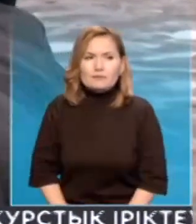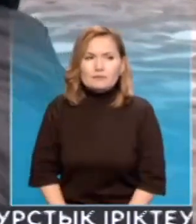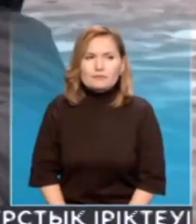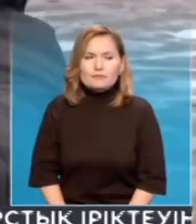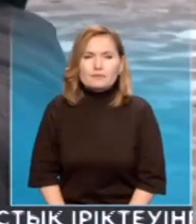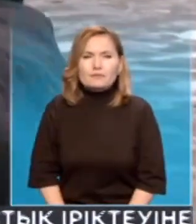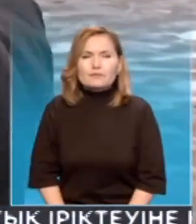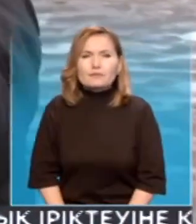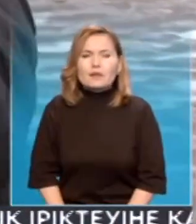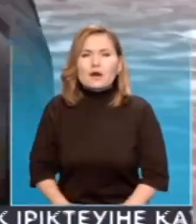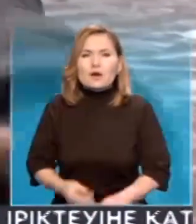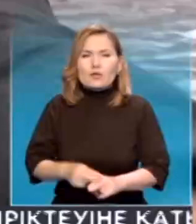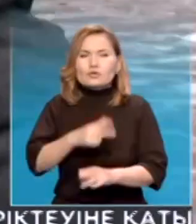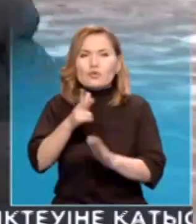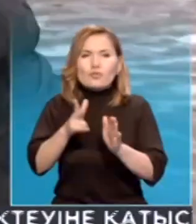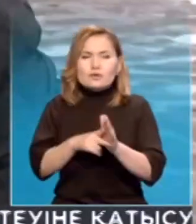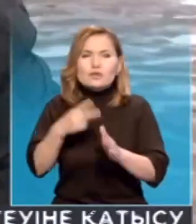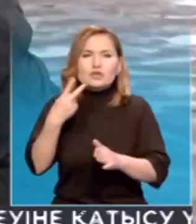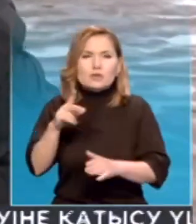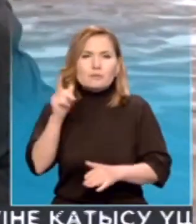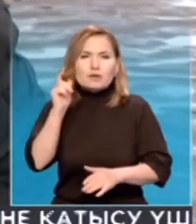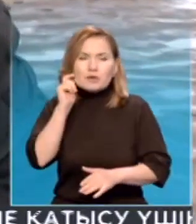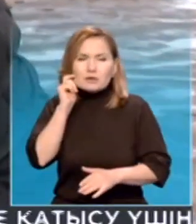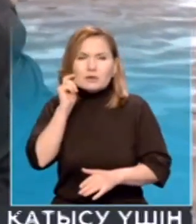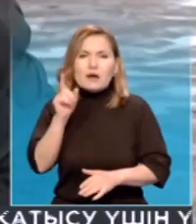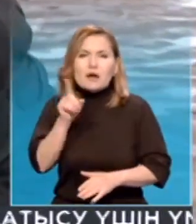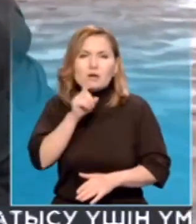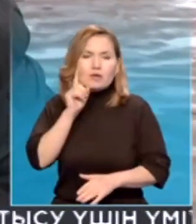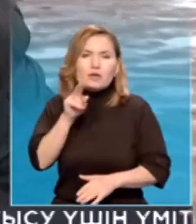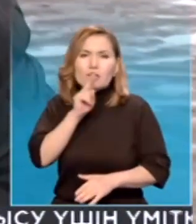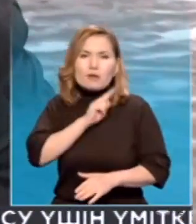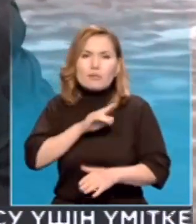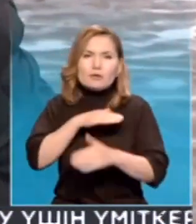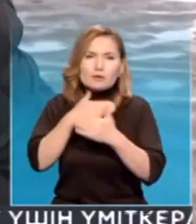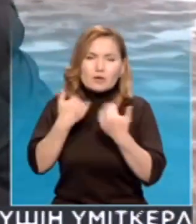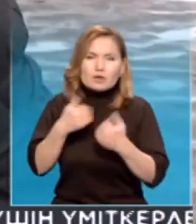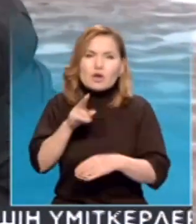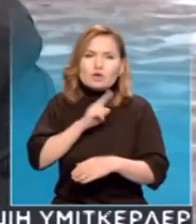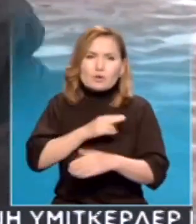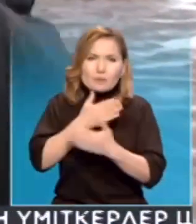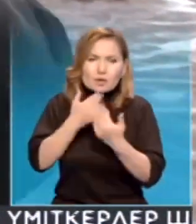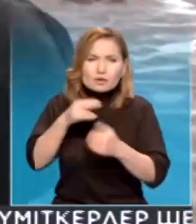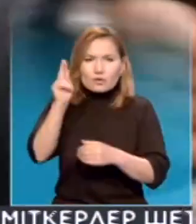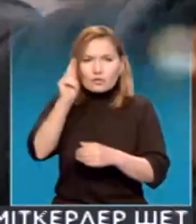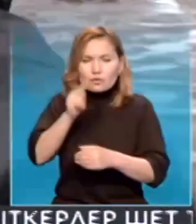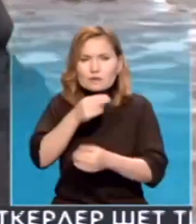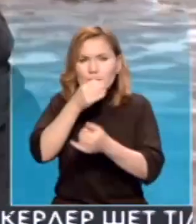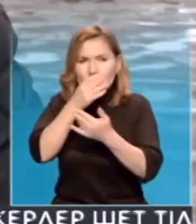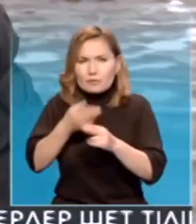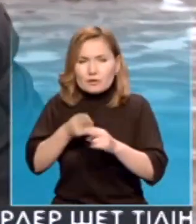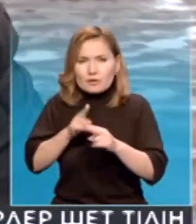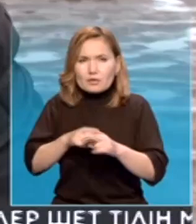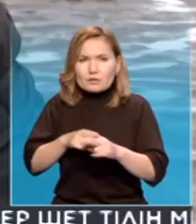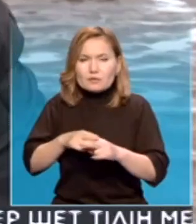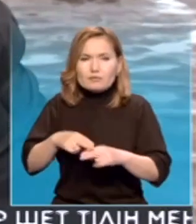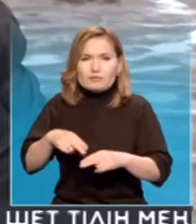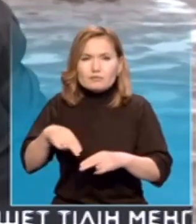20 затта 18 затта отында жүр. Не жұмысы жоқ, не оқи алмай өтерде питакта